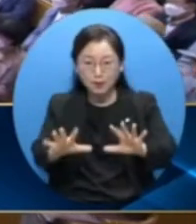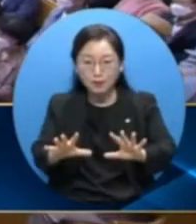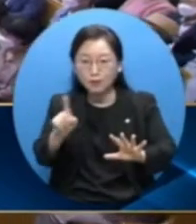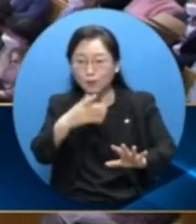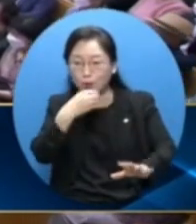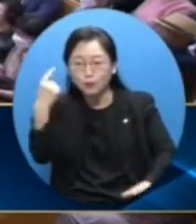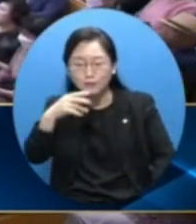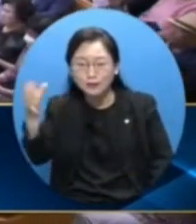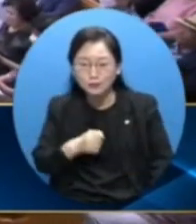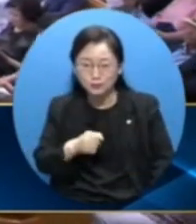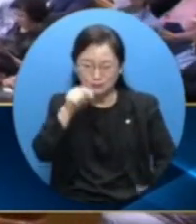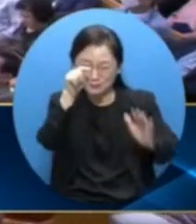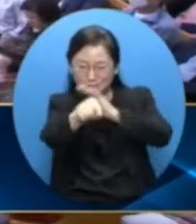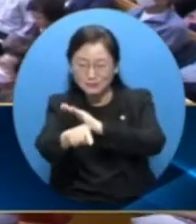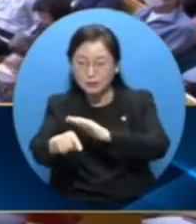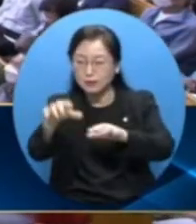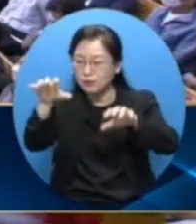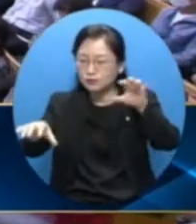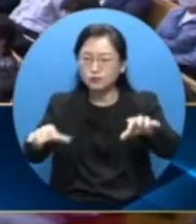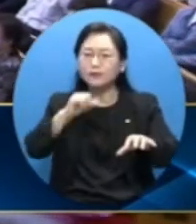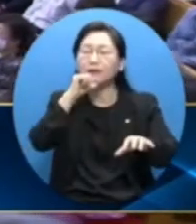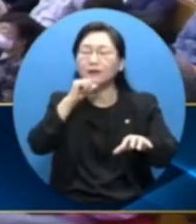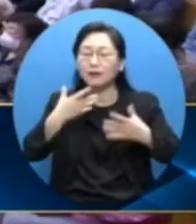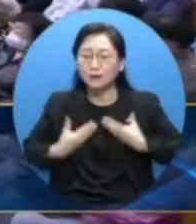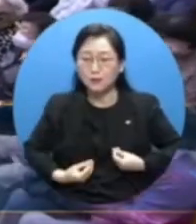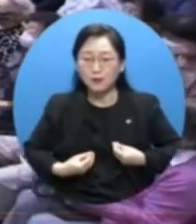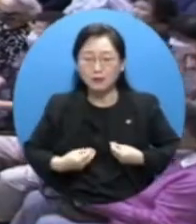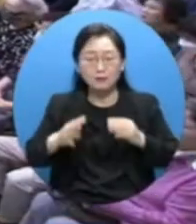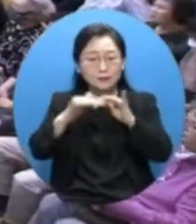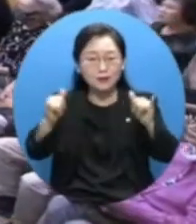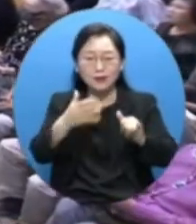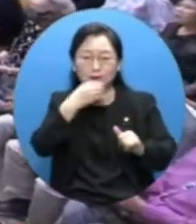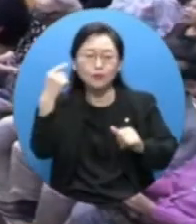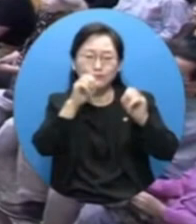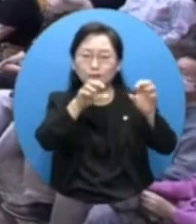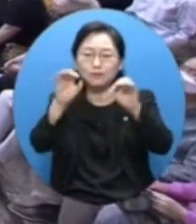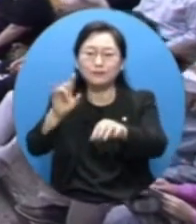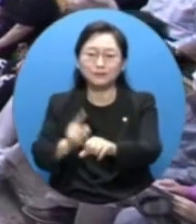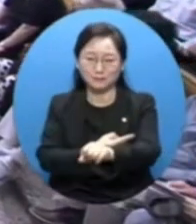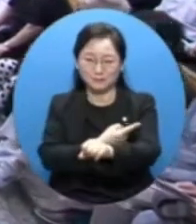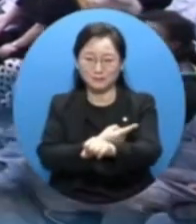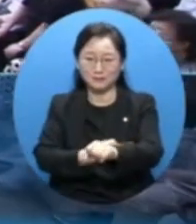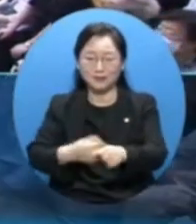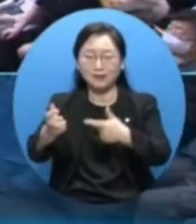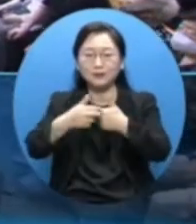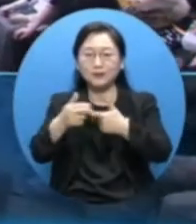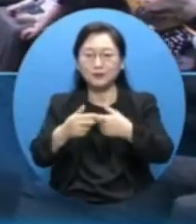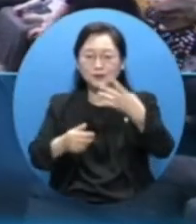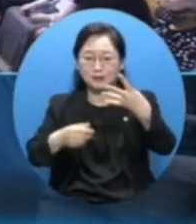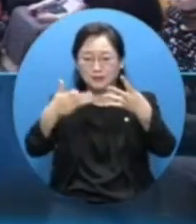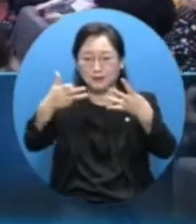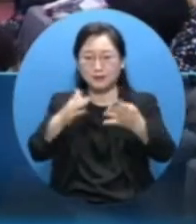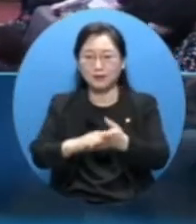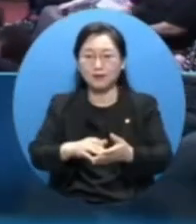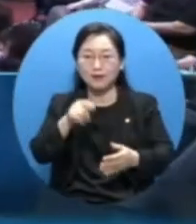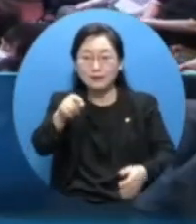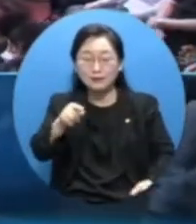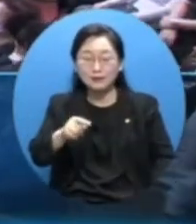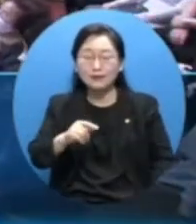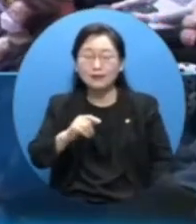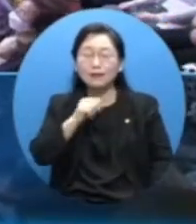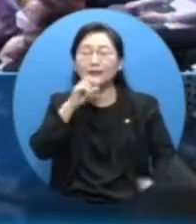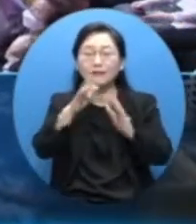나가게 되는데 우리 주위에 가난하고 절망에 처한 사람들에게 복음을 전하게 되는 것입니다. 누가복음 4장 18절입니다. 이는 가난한